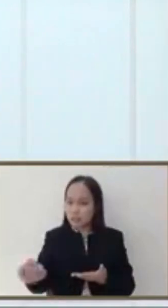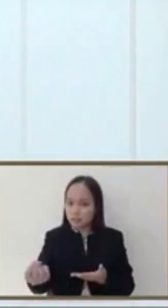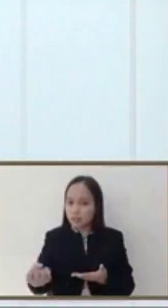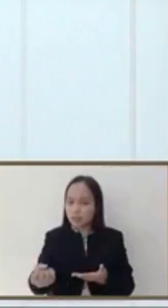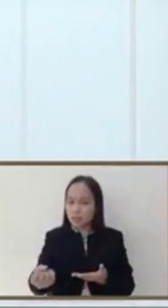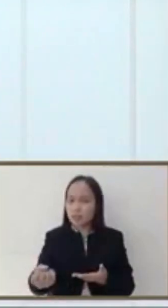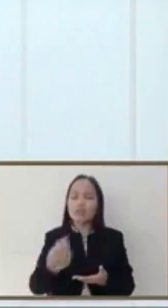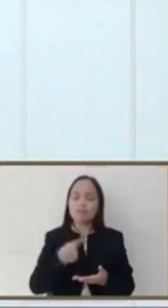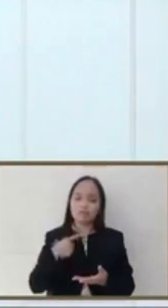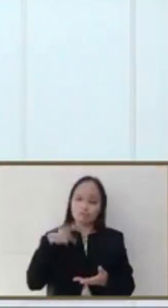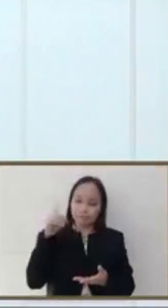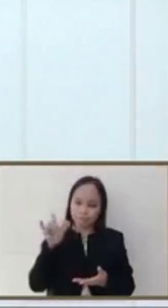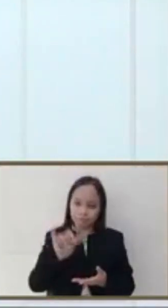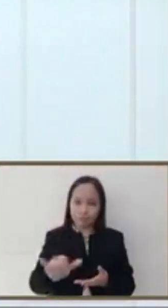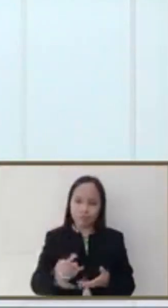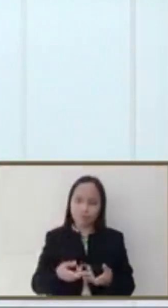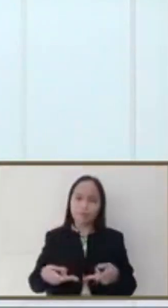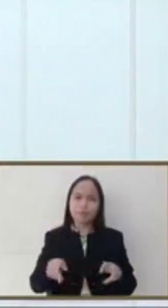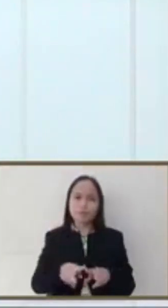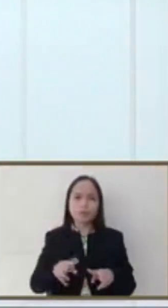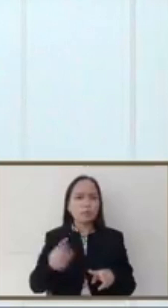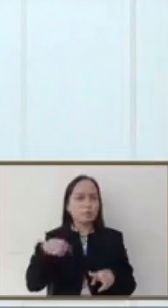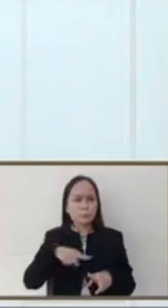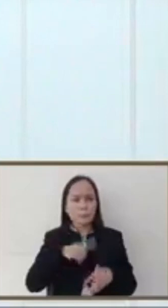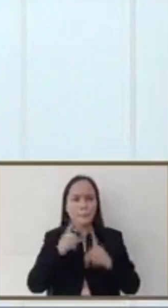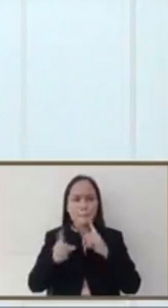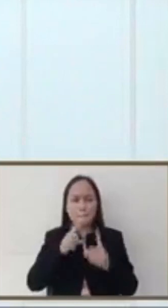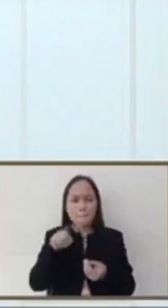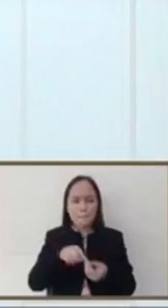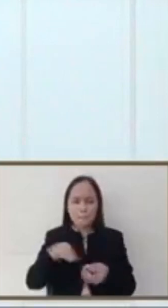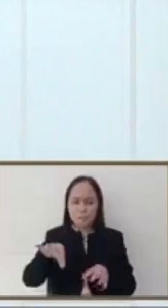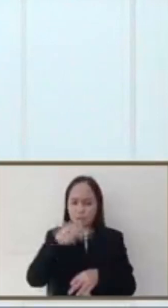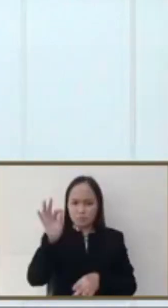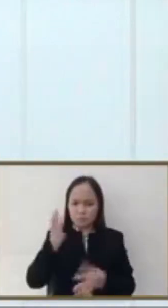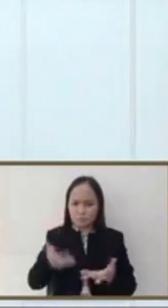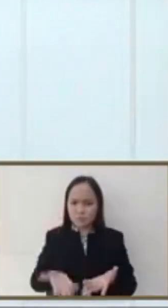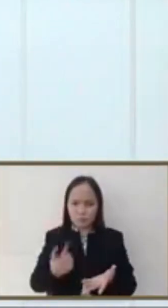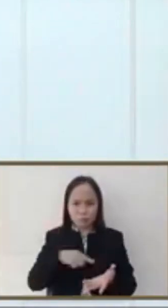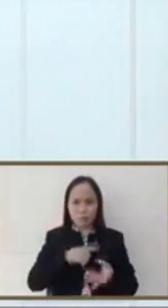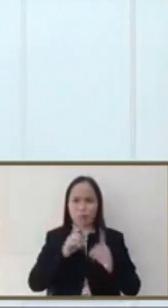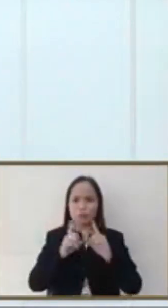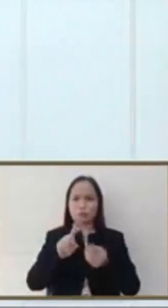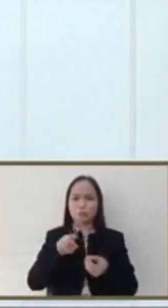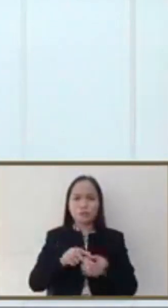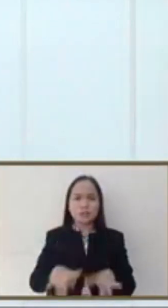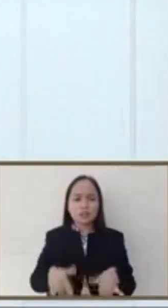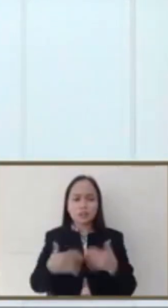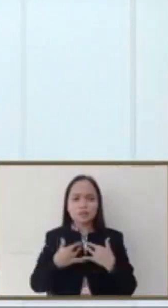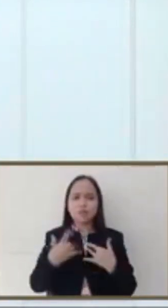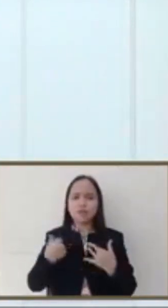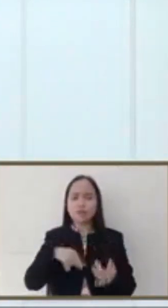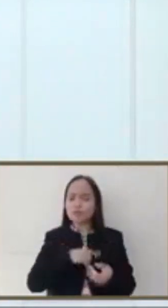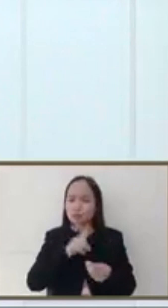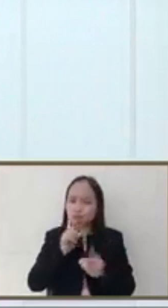value. We're talking about souls here. We're talking about life here. We're talking about family